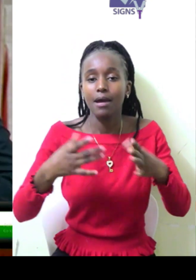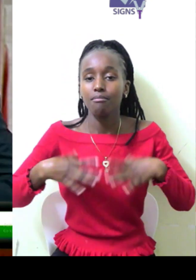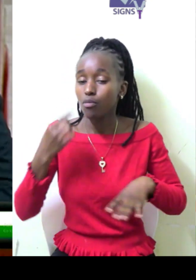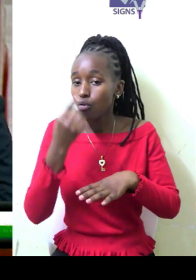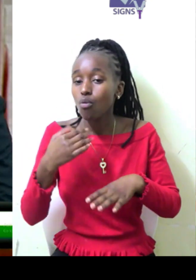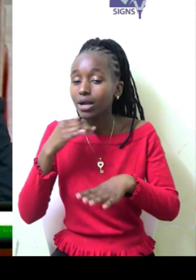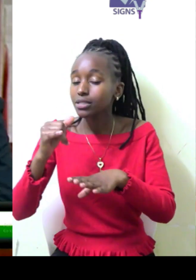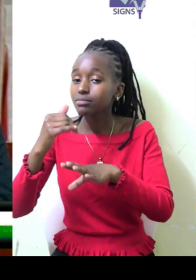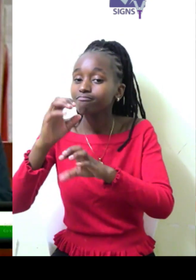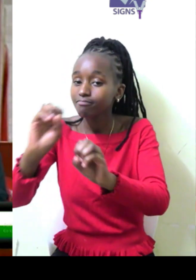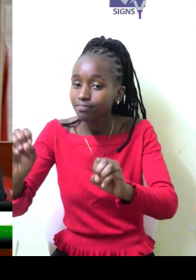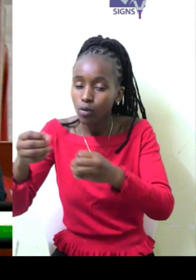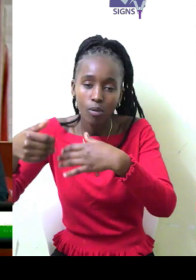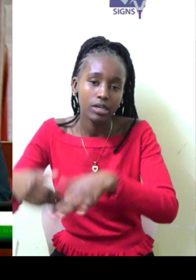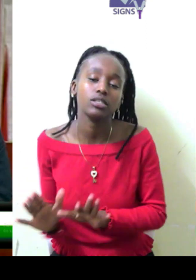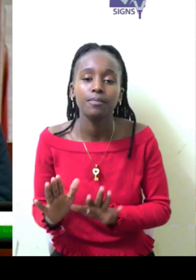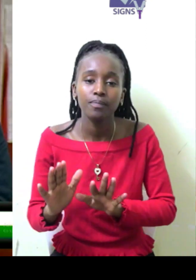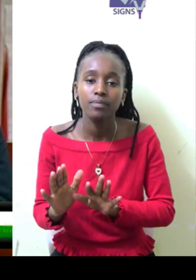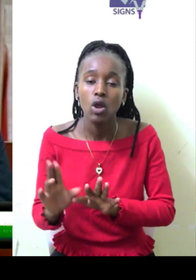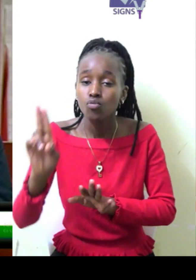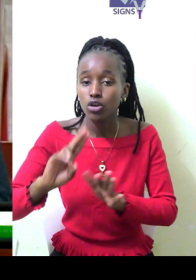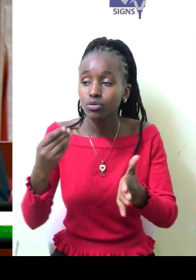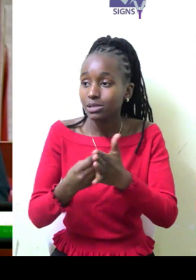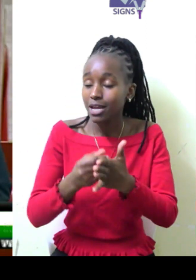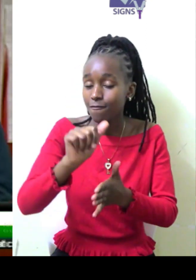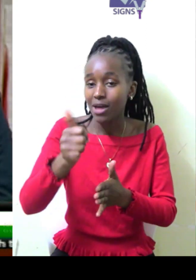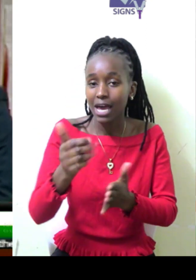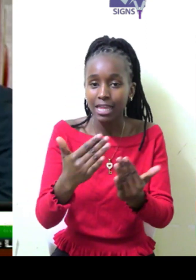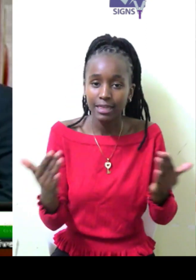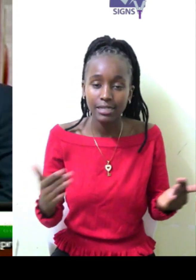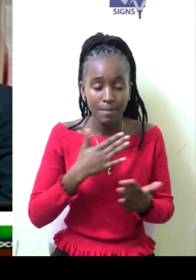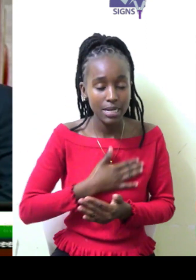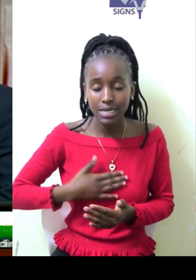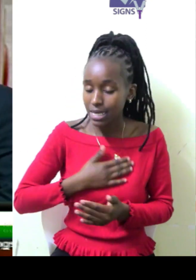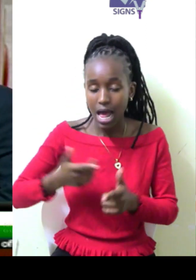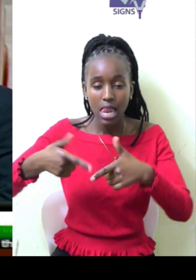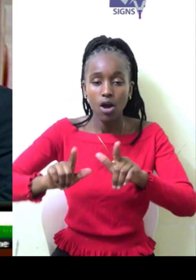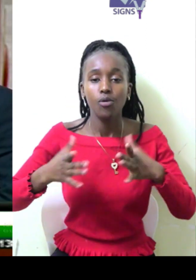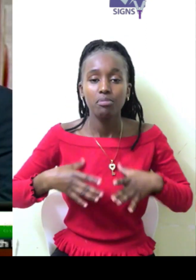zake, aweze kufanya, aezekee ili aweze kuongeza biashara yake.